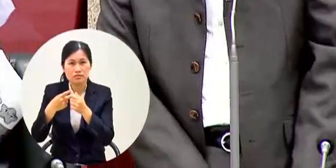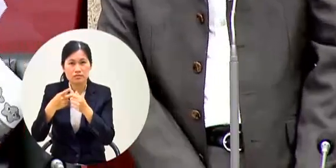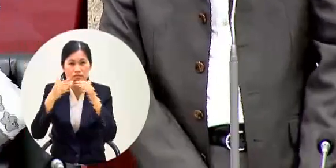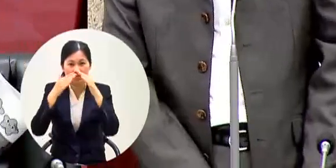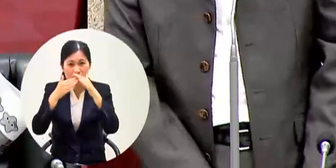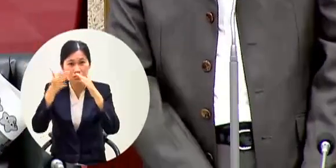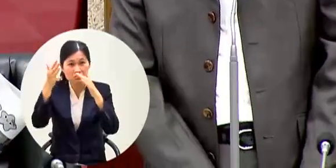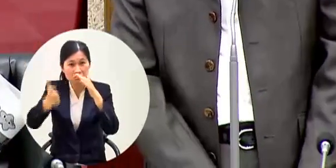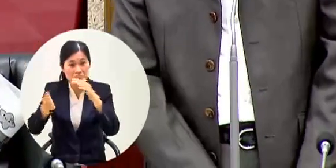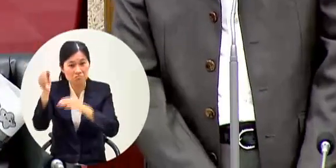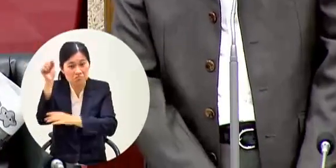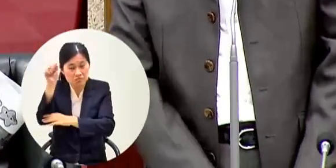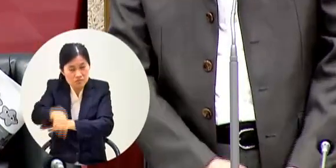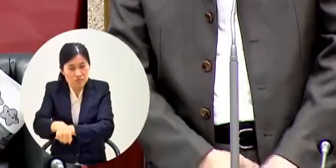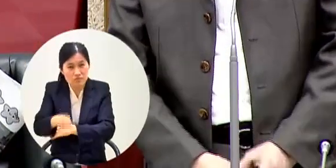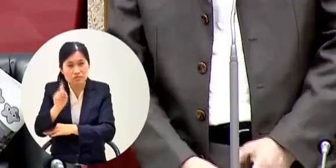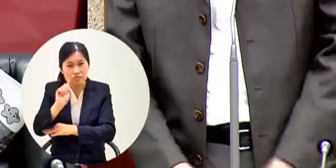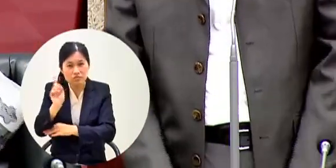梗系作业要怎么做。